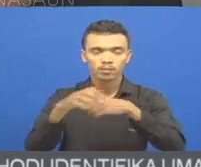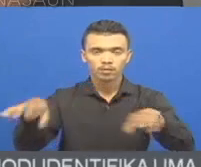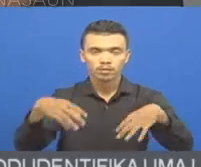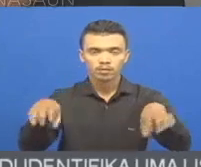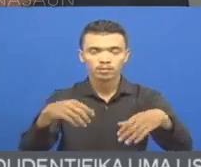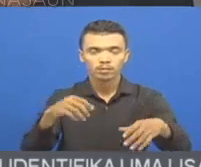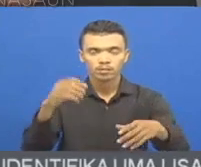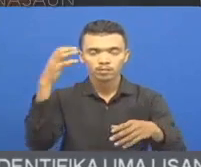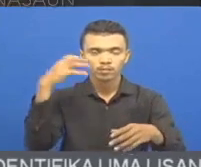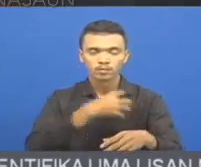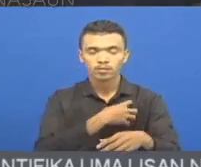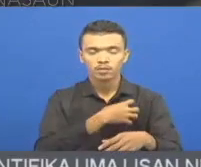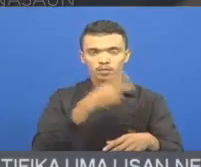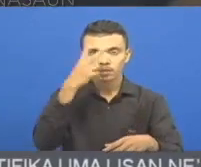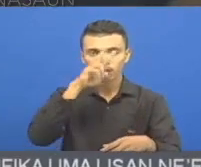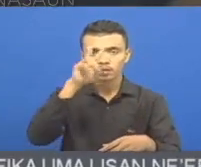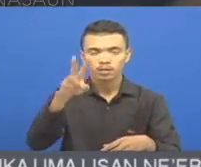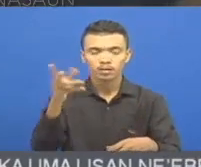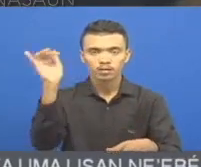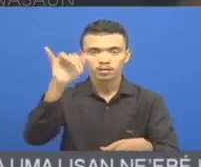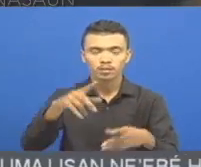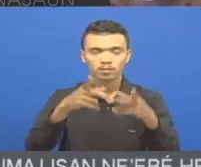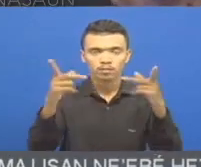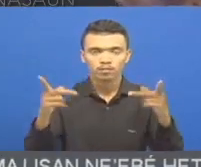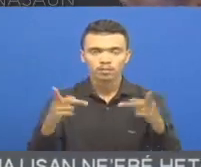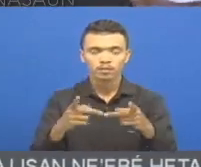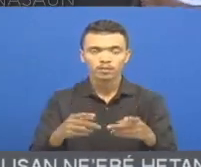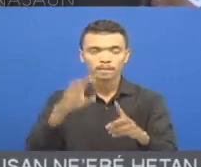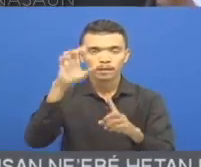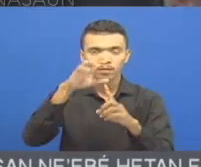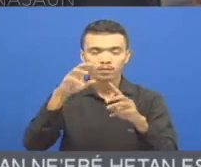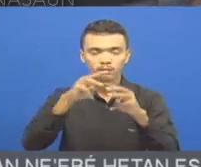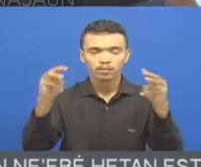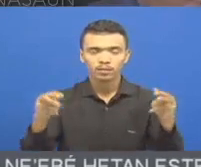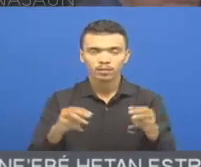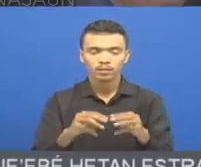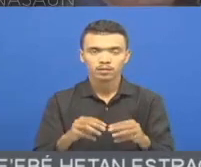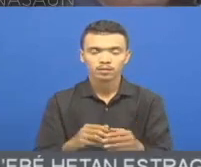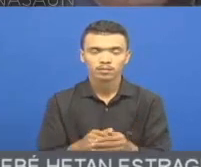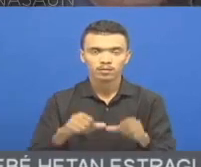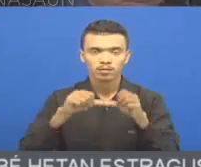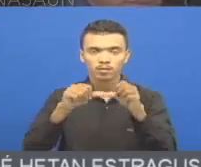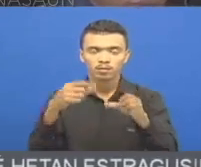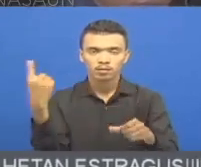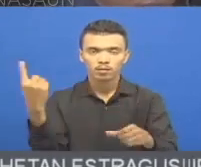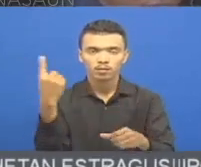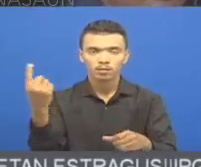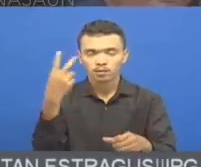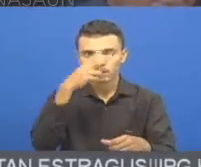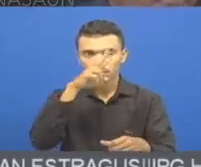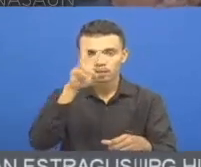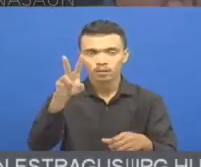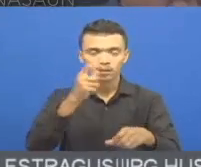servisu sekreta identifika ona sira dia paradeiru. Komando munisipu si kontinu na patin halo operasaun